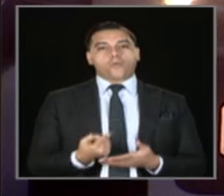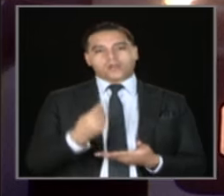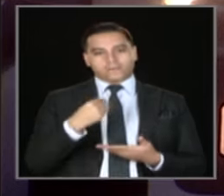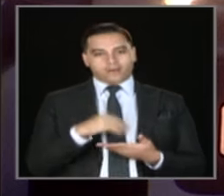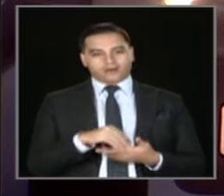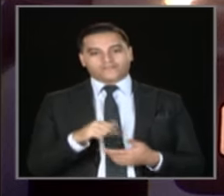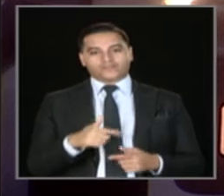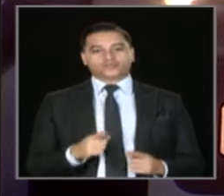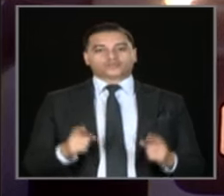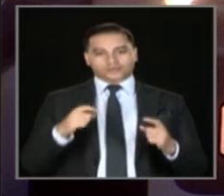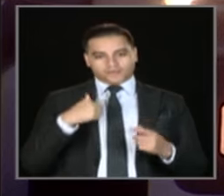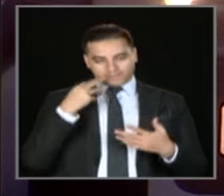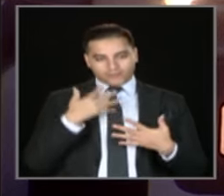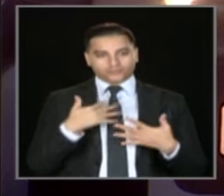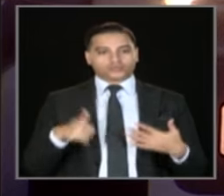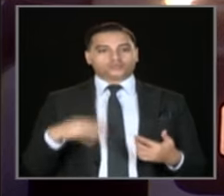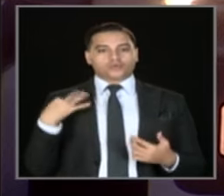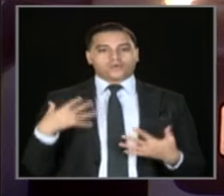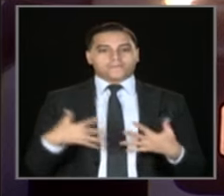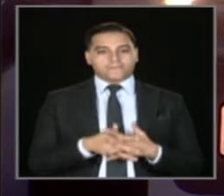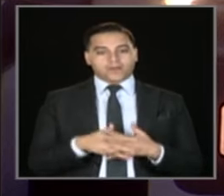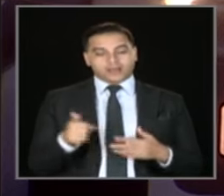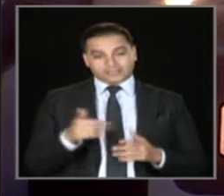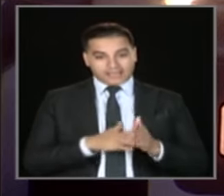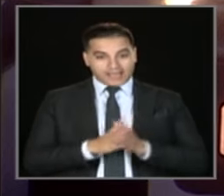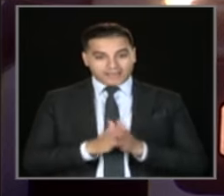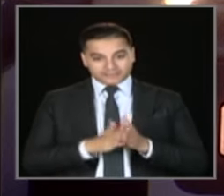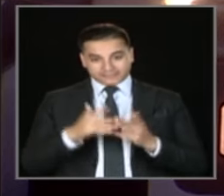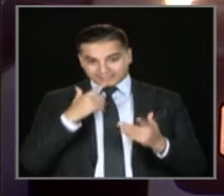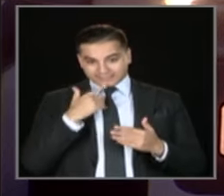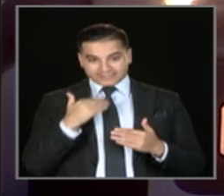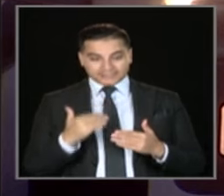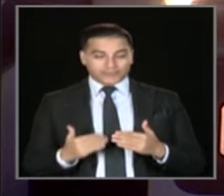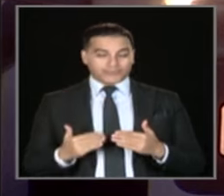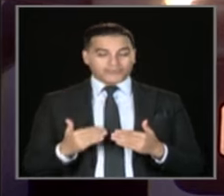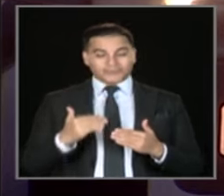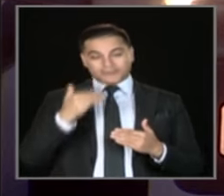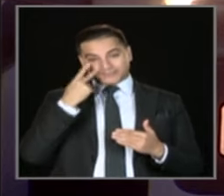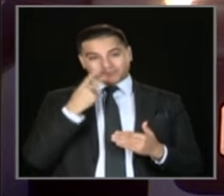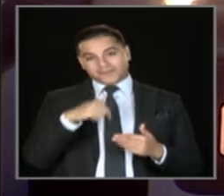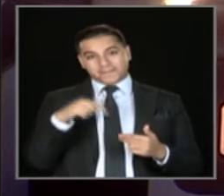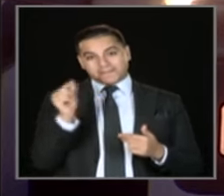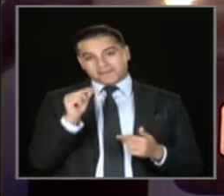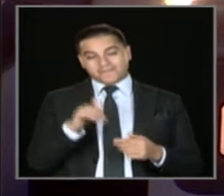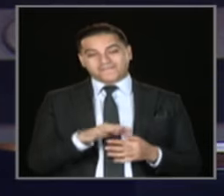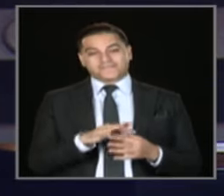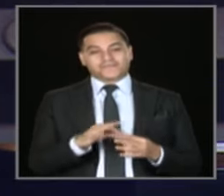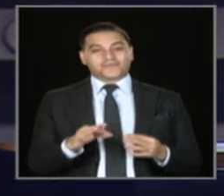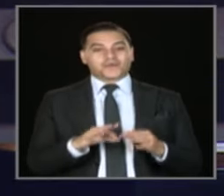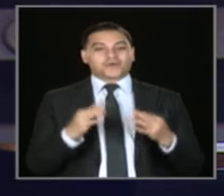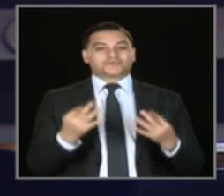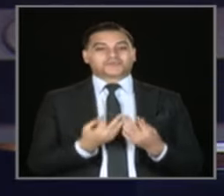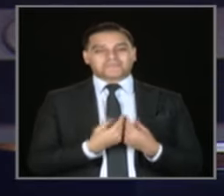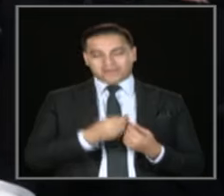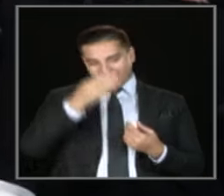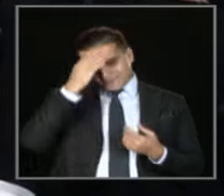ايه؟ مبسوط بالتجربه ومستمتع اني بعد وقت طويل وانا بتابع البرنامج هكون جزء منه وجزء من عيله العباقره. تعليمات